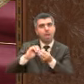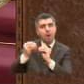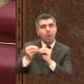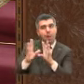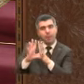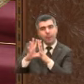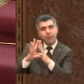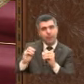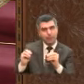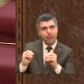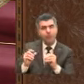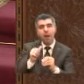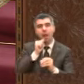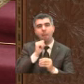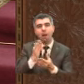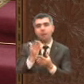لعدة أسباب.